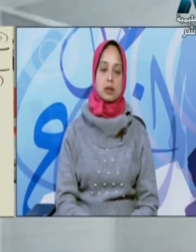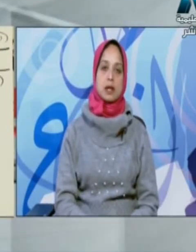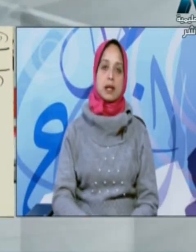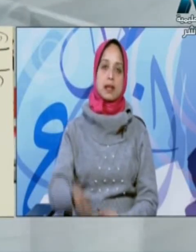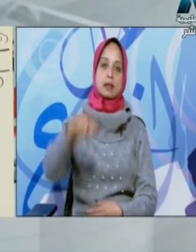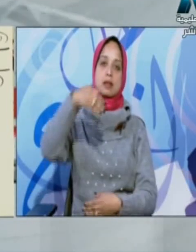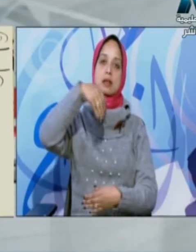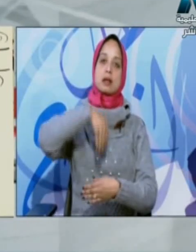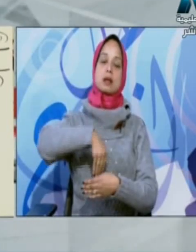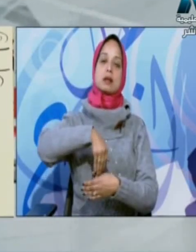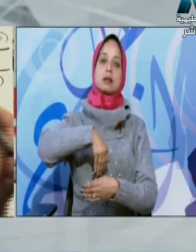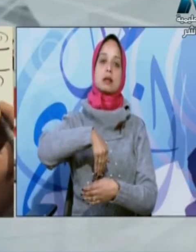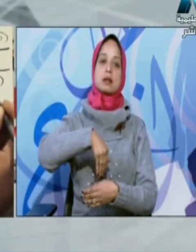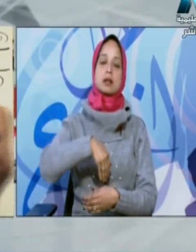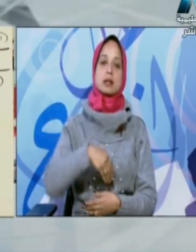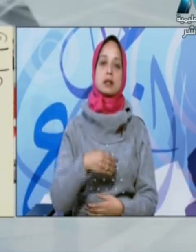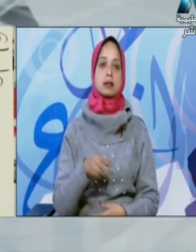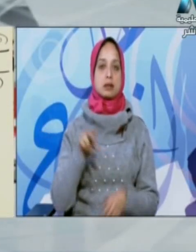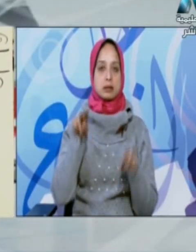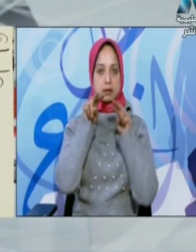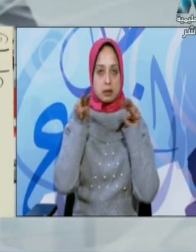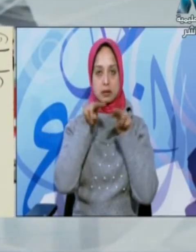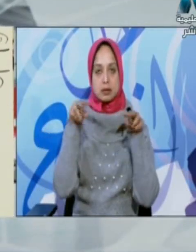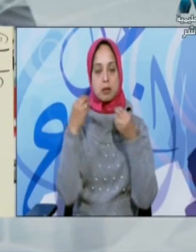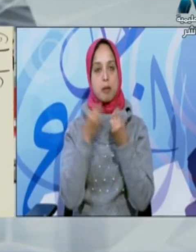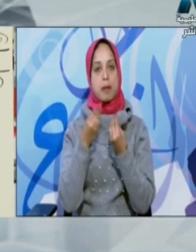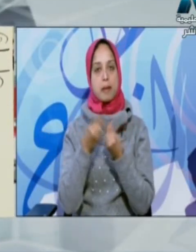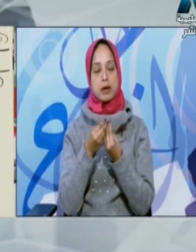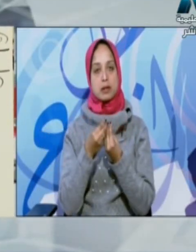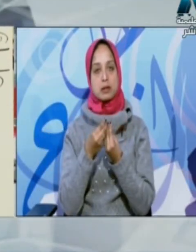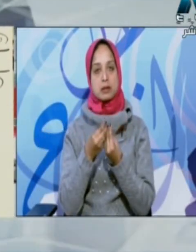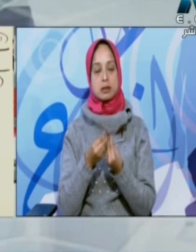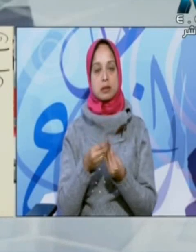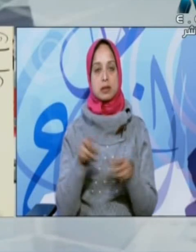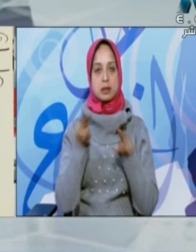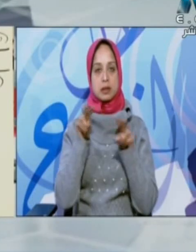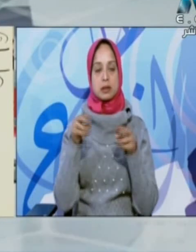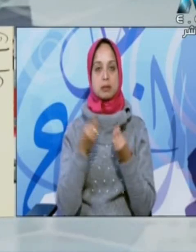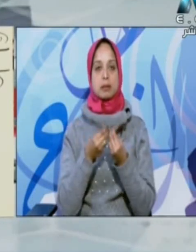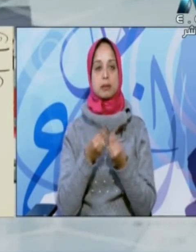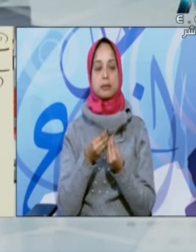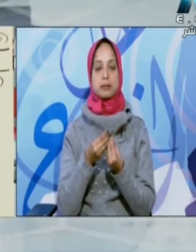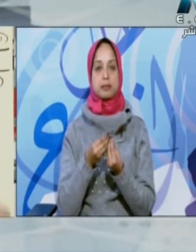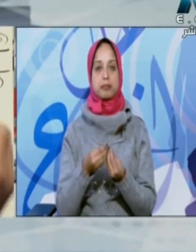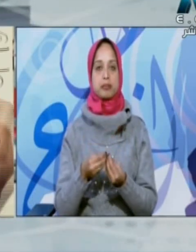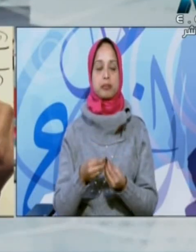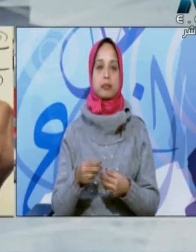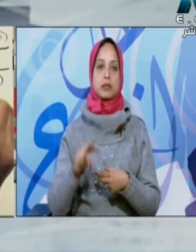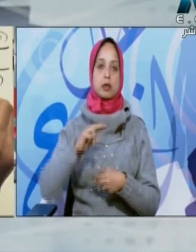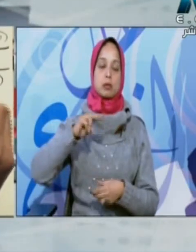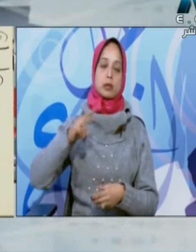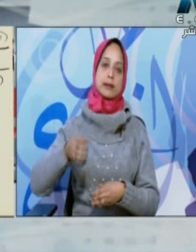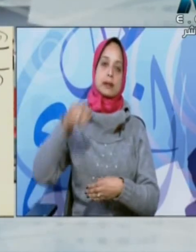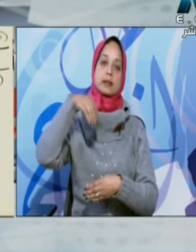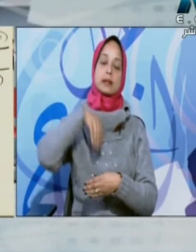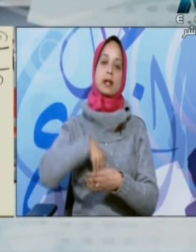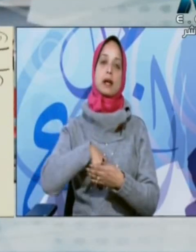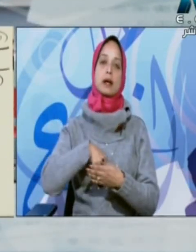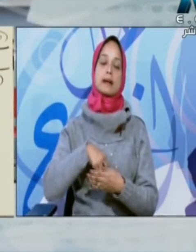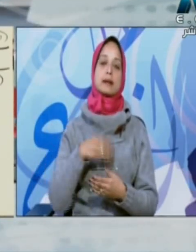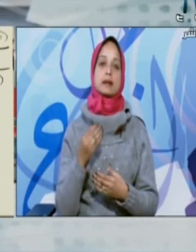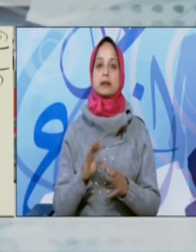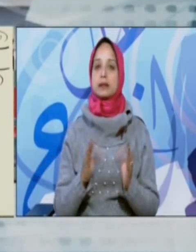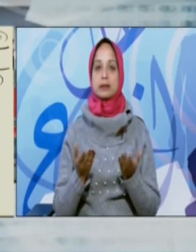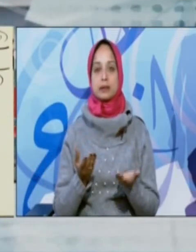الداخليه. لا خليكم ركزوا معايا كده، ركزوا معايا. المتغيرات الداخلية، المتغيرات الداخلية. ايه